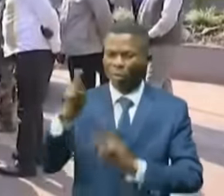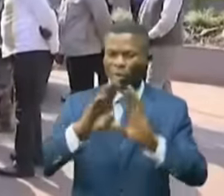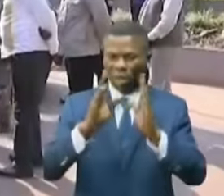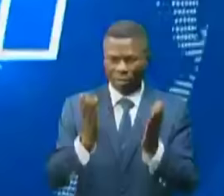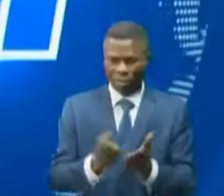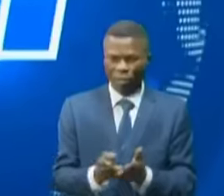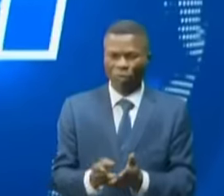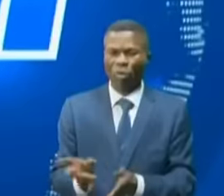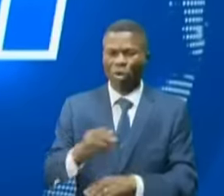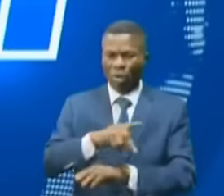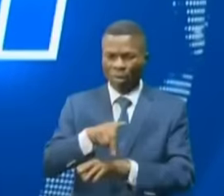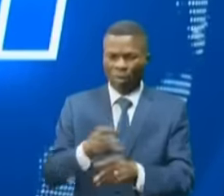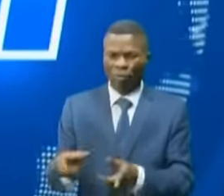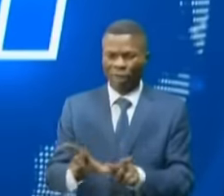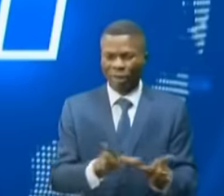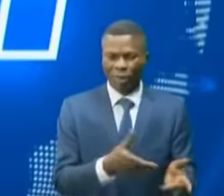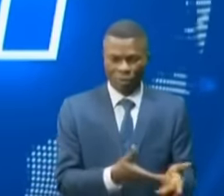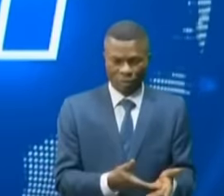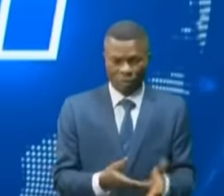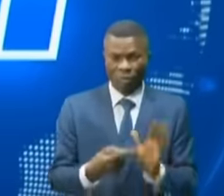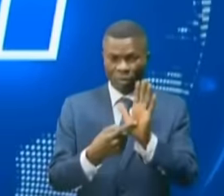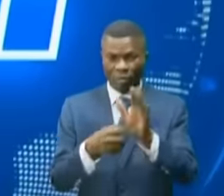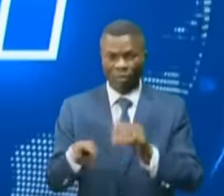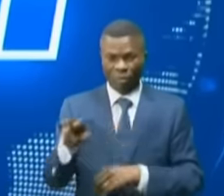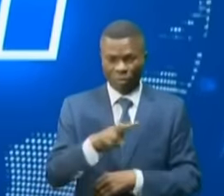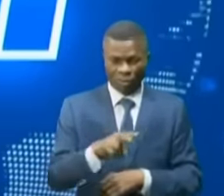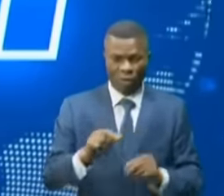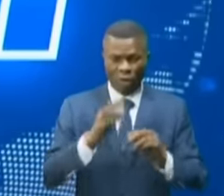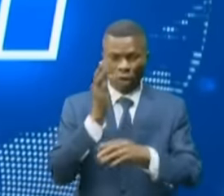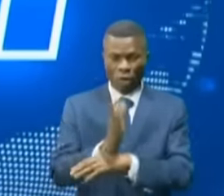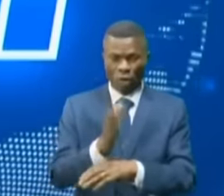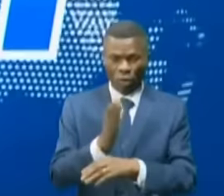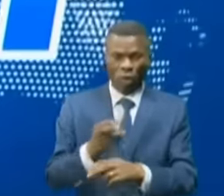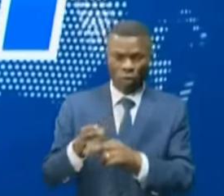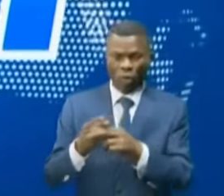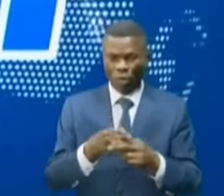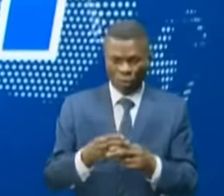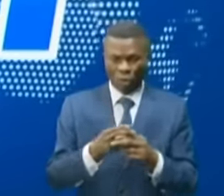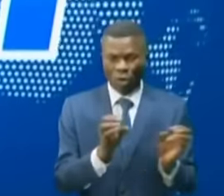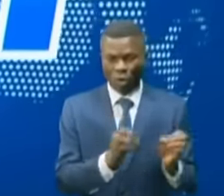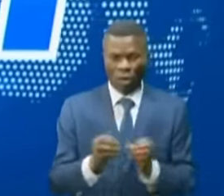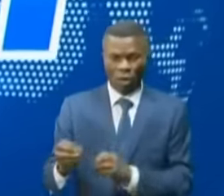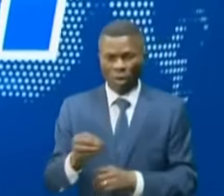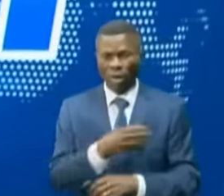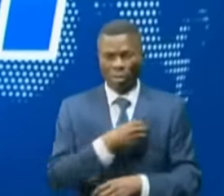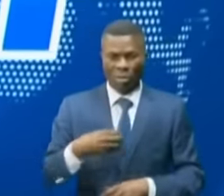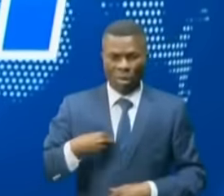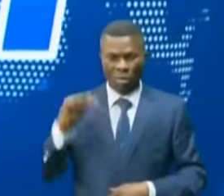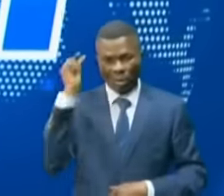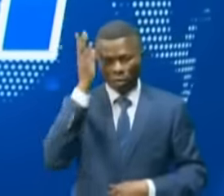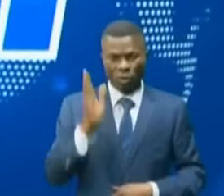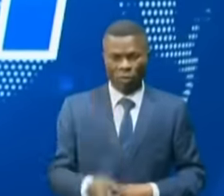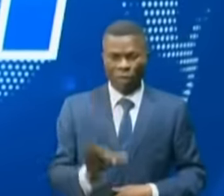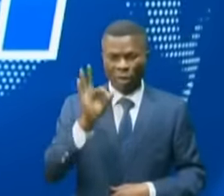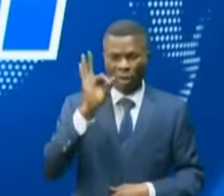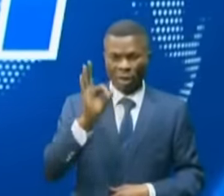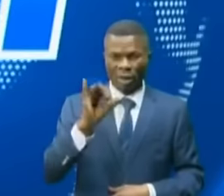Lolabé. Venez là de suivre le conseil de sécurité présidé par la gouverneure